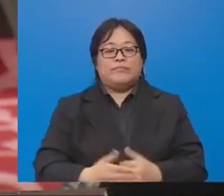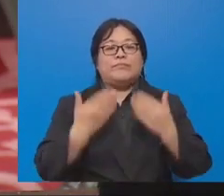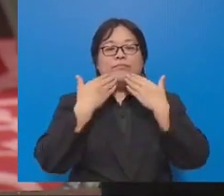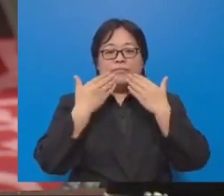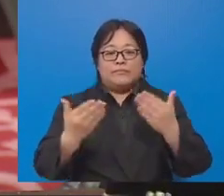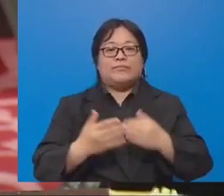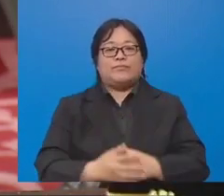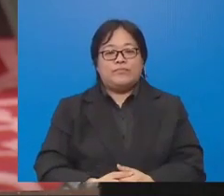kita nih Um kasih